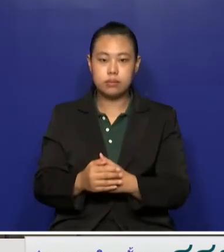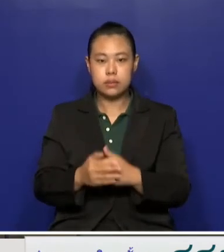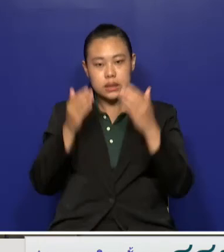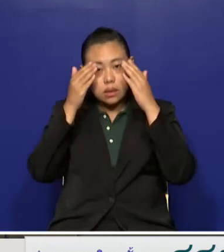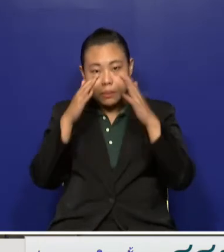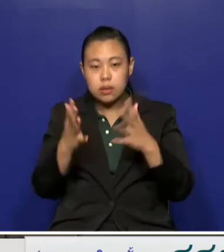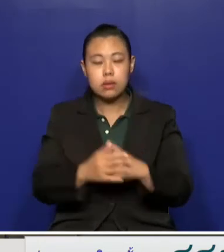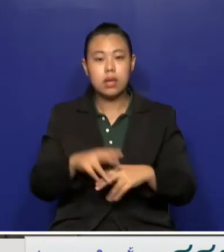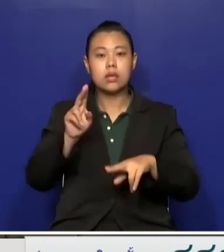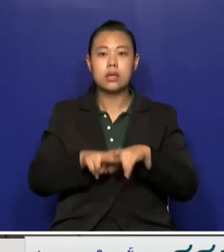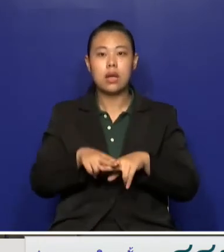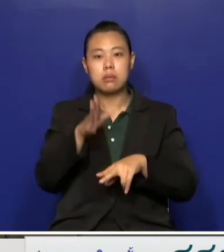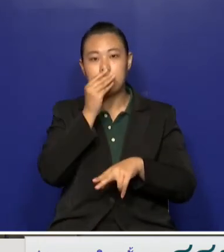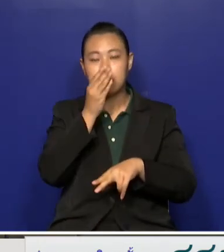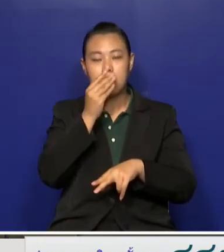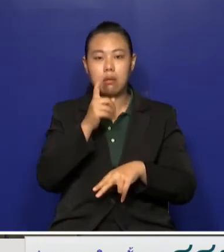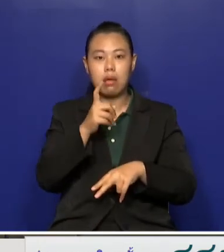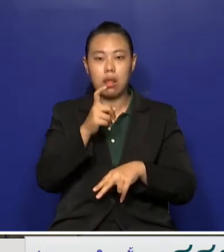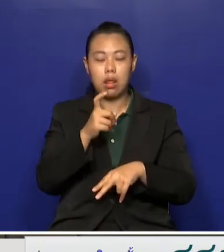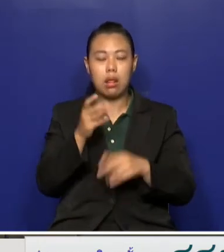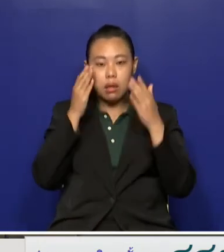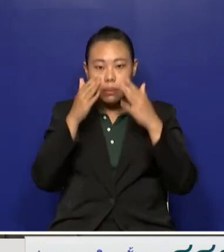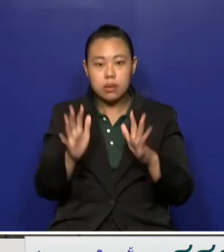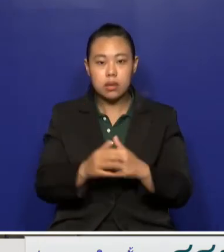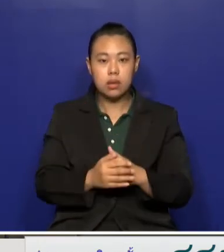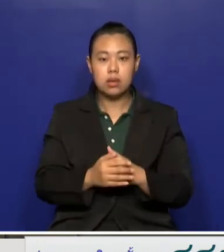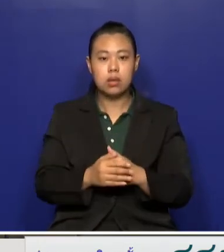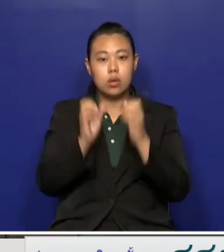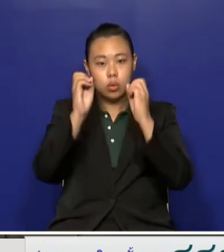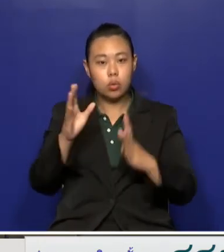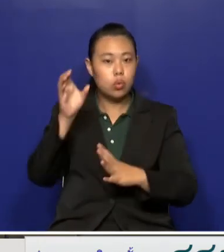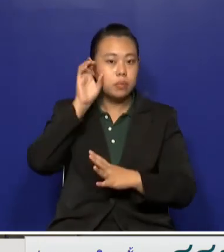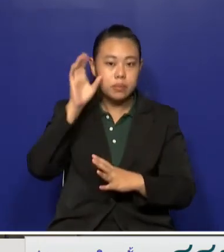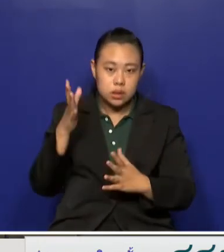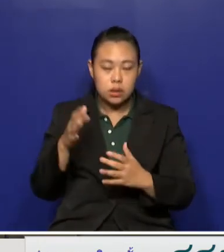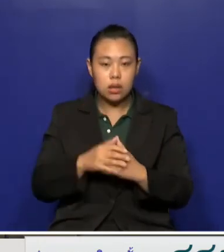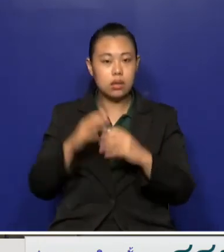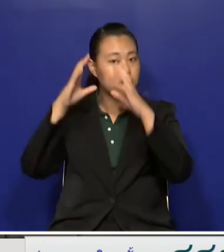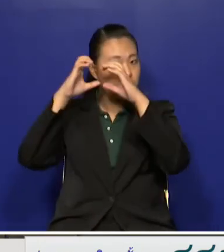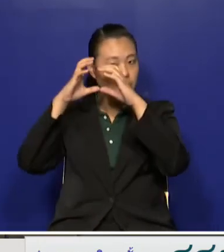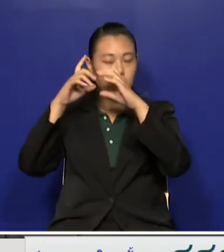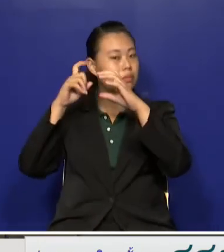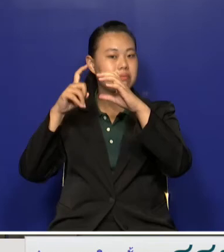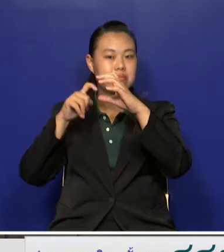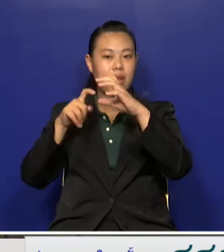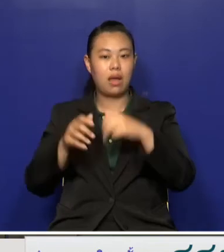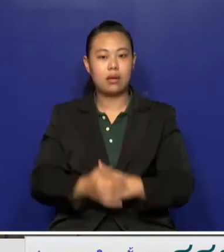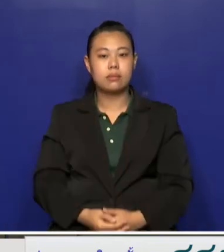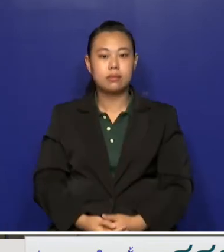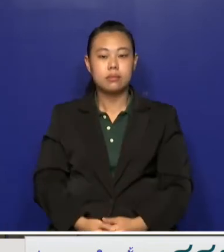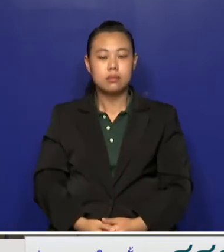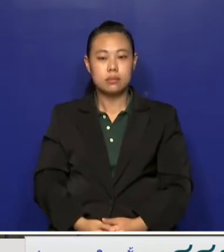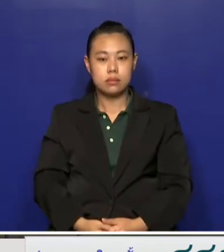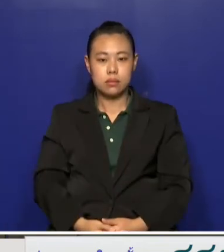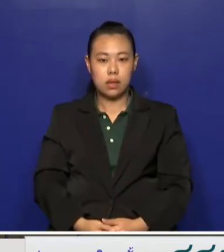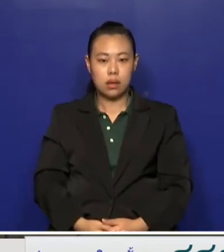ลายเป็นเด็กที่สอนยากเพราะเขาไม่เชื่อครูเขาไม่เชื่อใครสมองเขาถูกทำลายอยู่ในมือถือแล้วครับอันนี้เป็